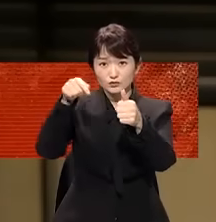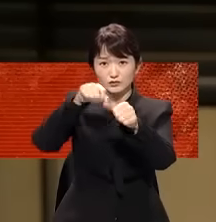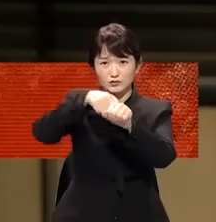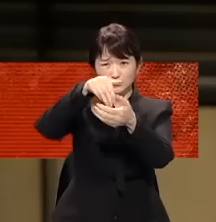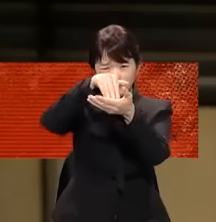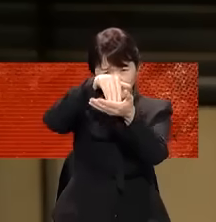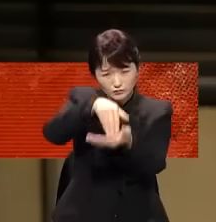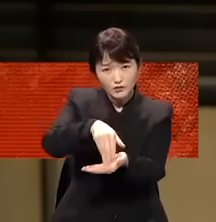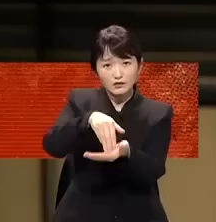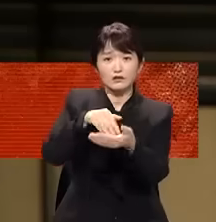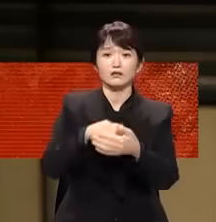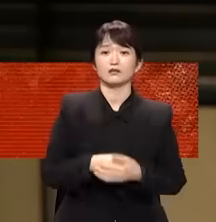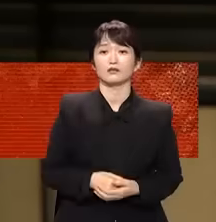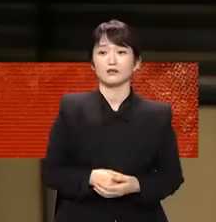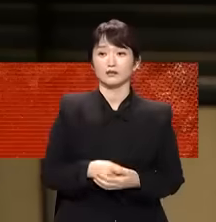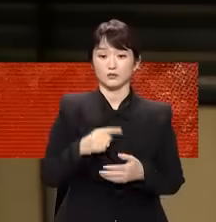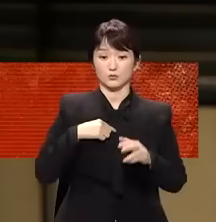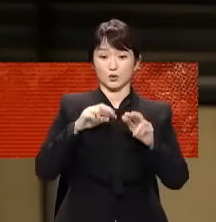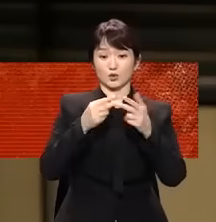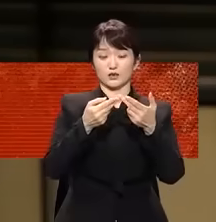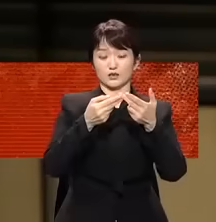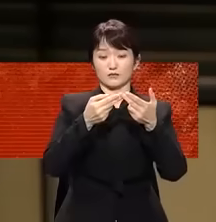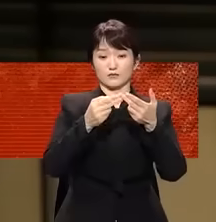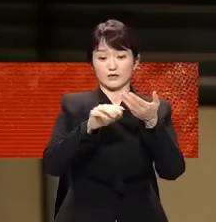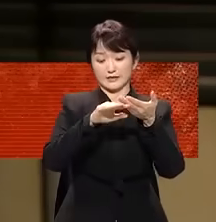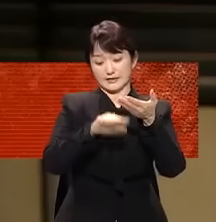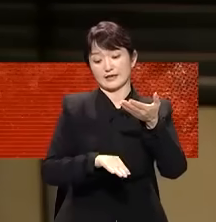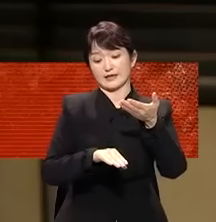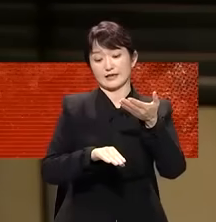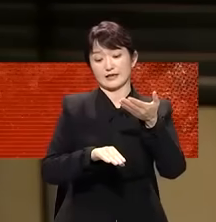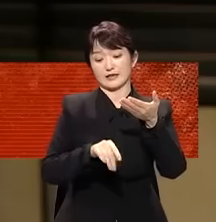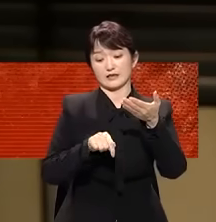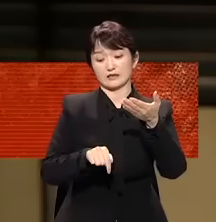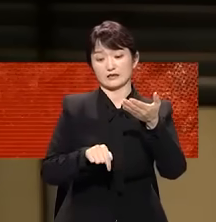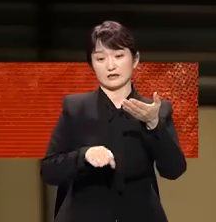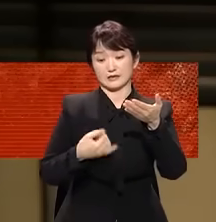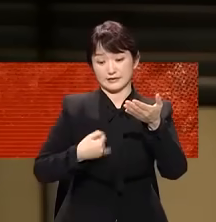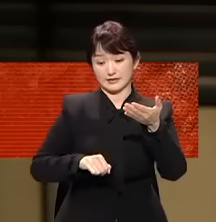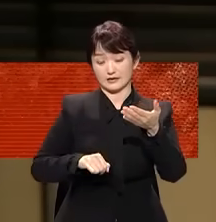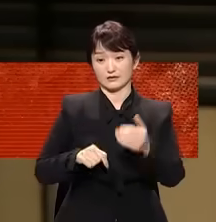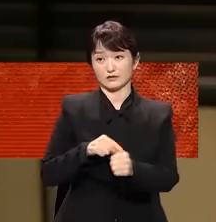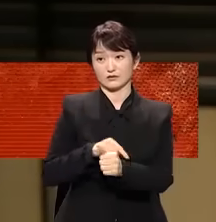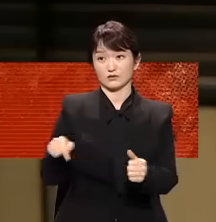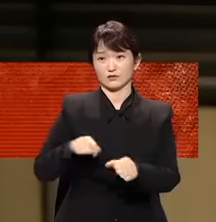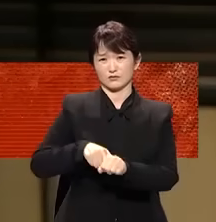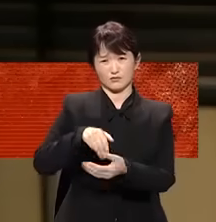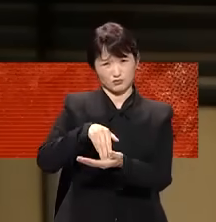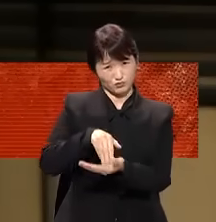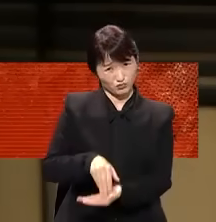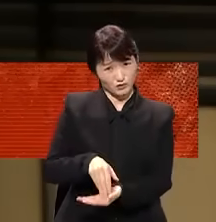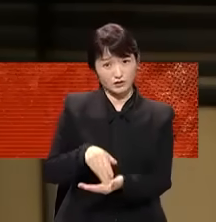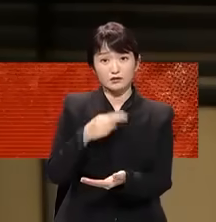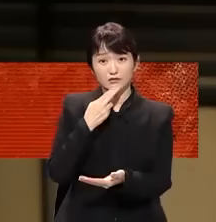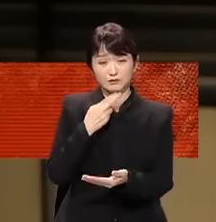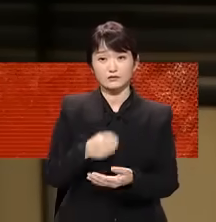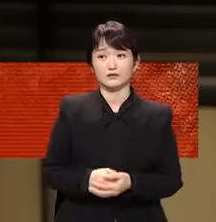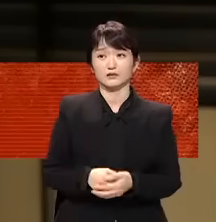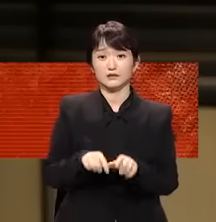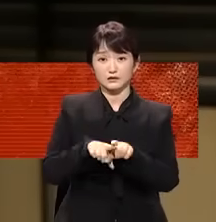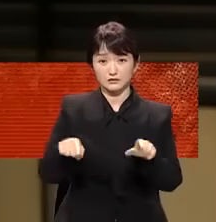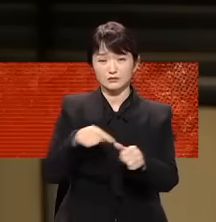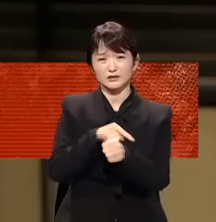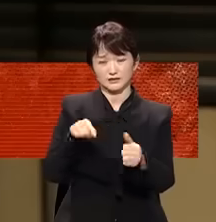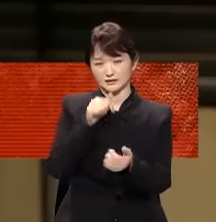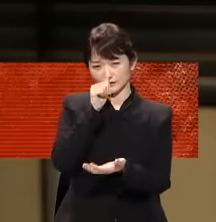되죠 그런데 본인보다 아래쪽 그니까 직게 비속을 살해하는 경우에는 가중 처벌 규정은 따로 없습니다 일반 살인죄가